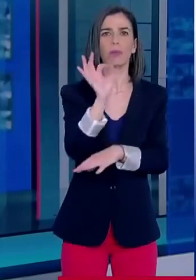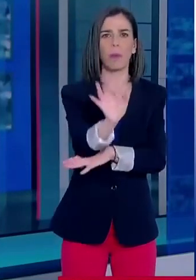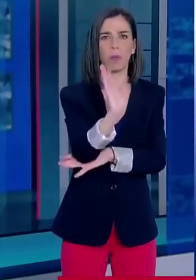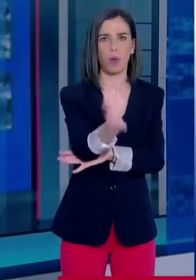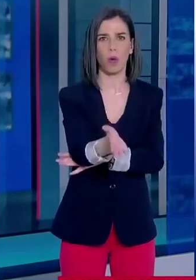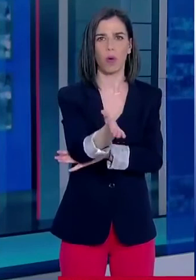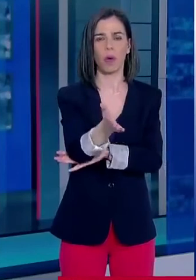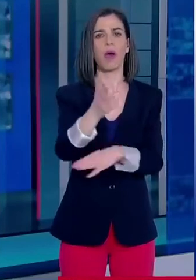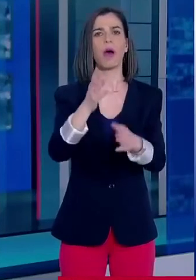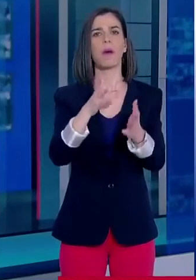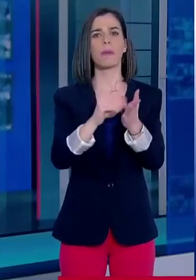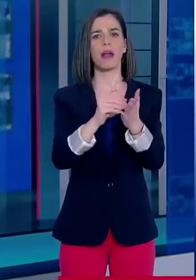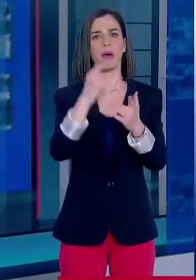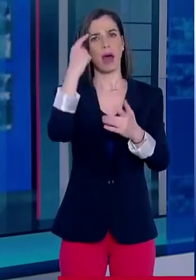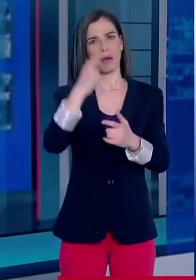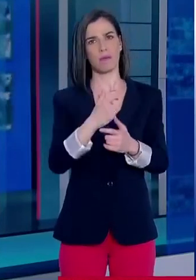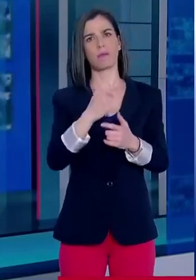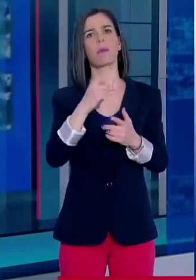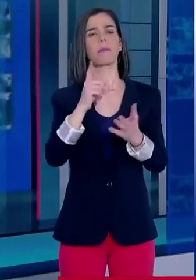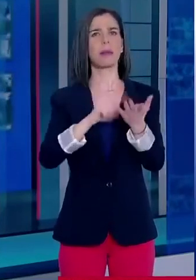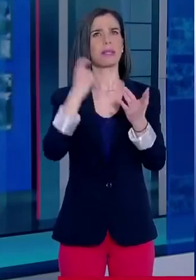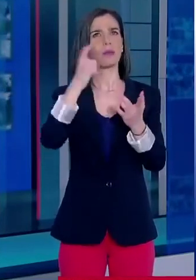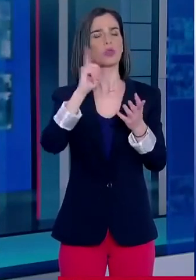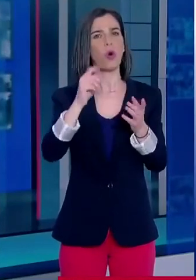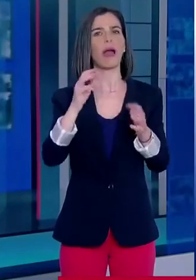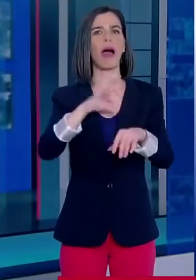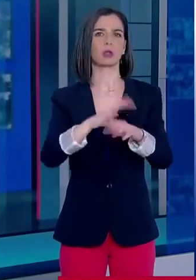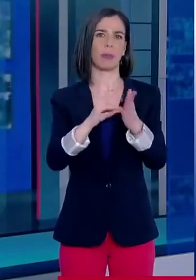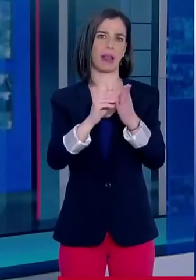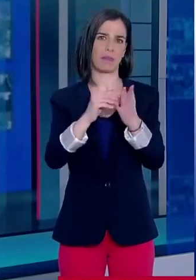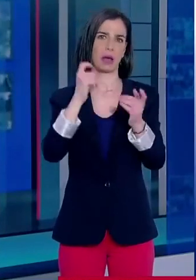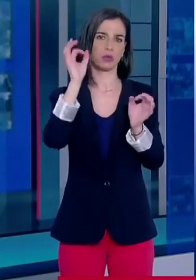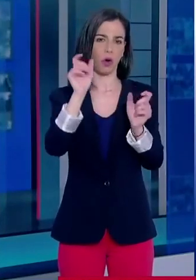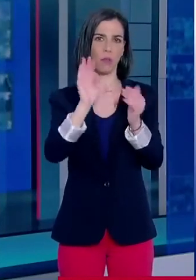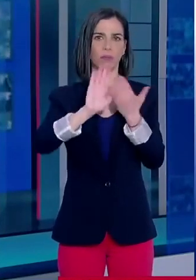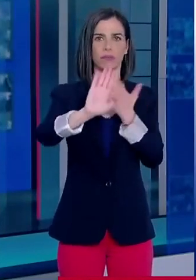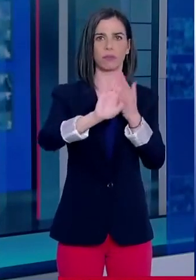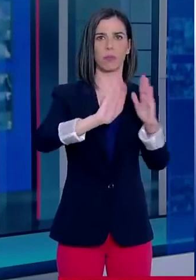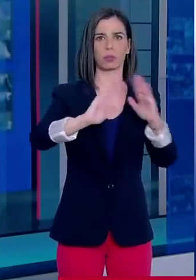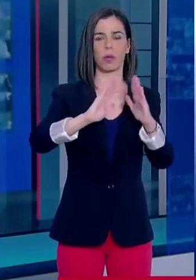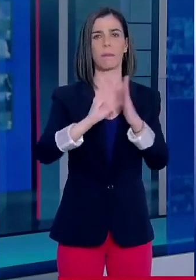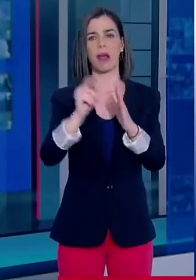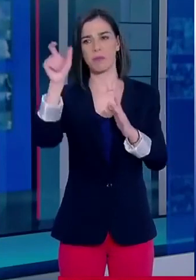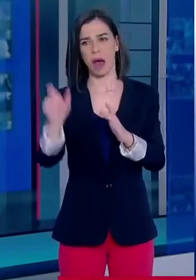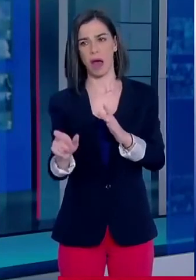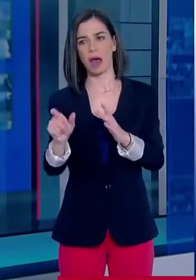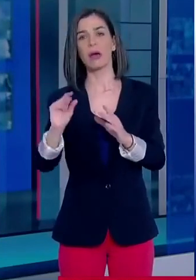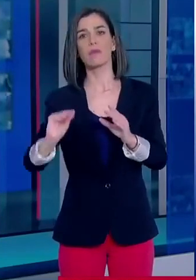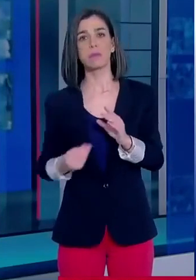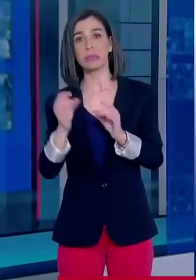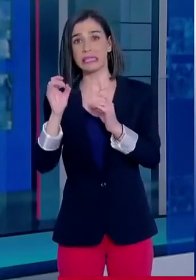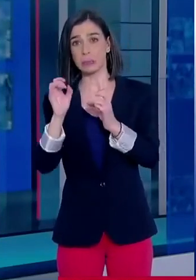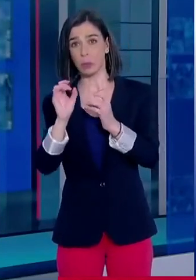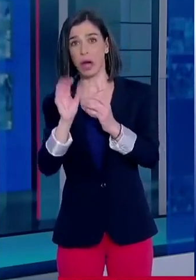Αυτό που λέγαμε, θεωρούμε τον εαυτό μας μολυσμένο. Και προσυμπτωματικό εννοούμε αυτόν που δεν έχει κανένα σύμπτωμα, μπορεί να σε κολλήσει, αλλά σε λίγες